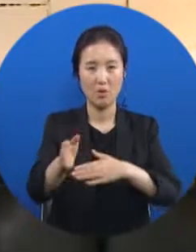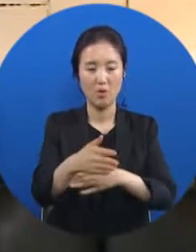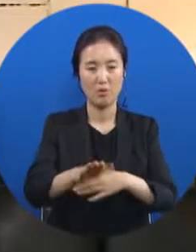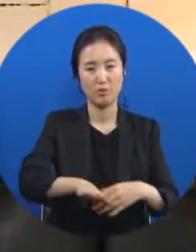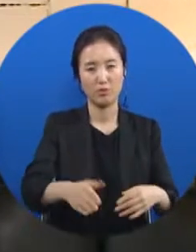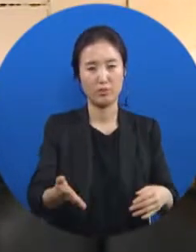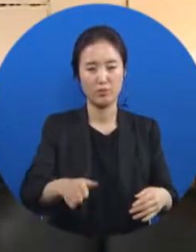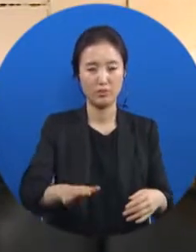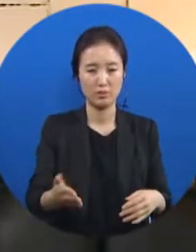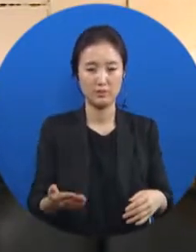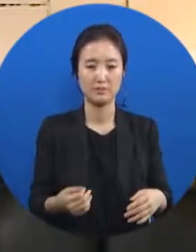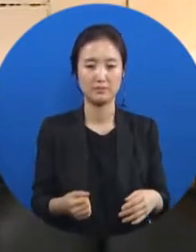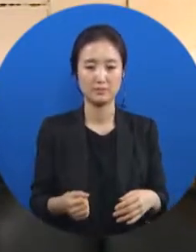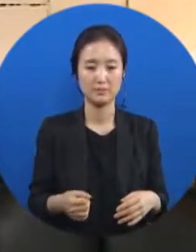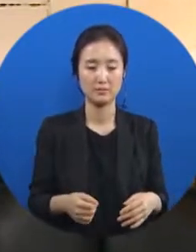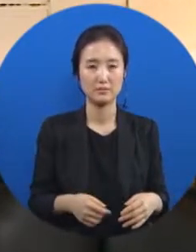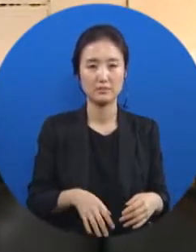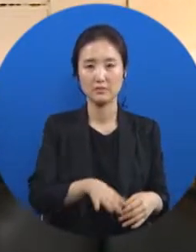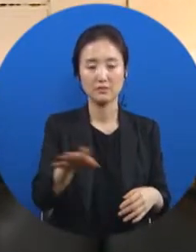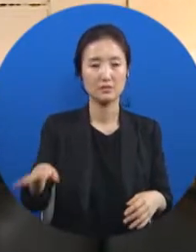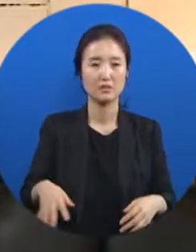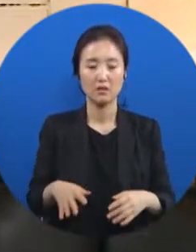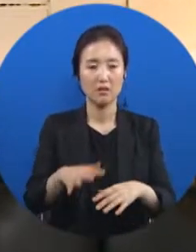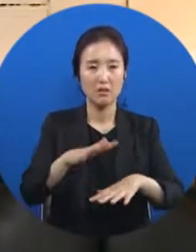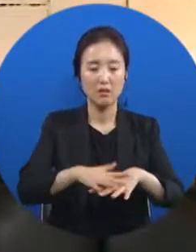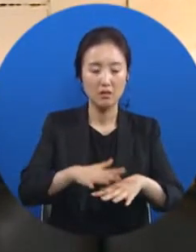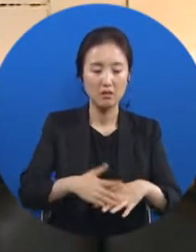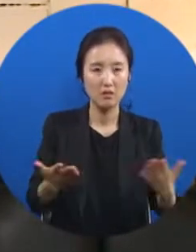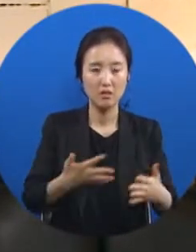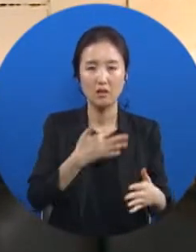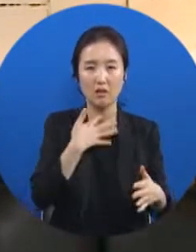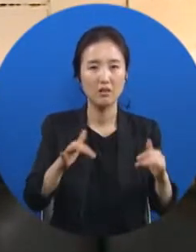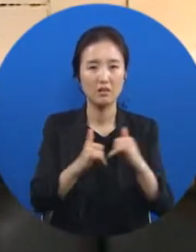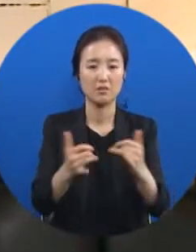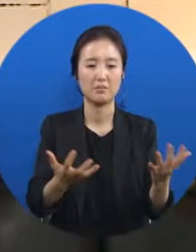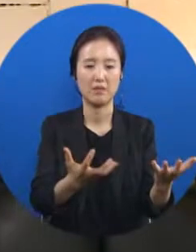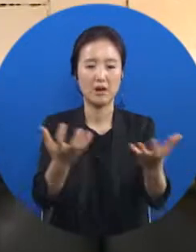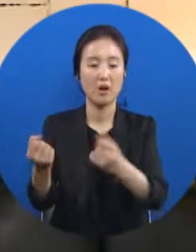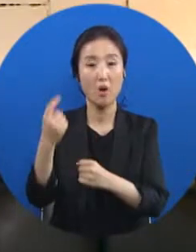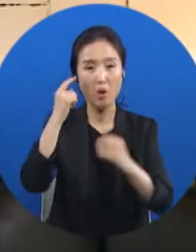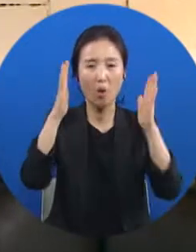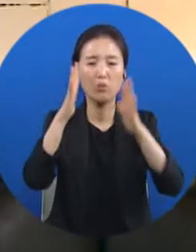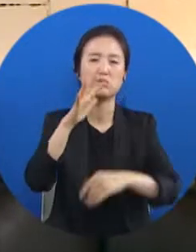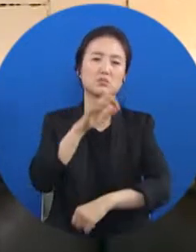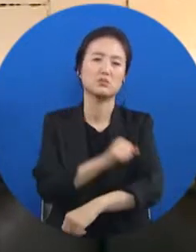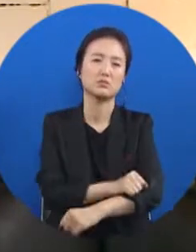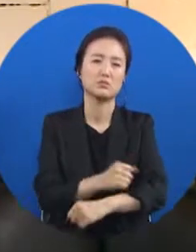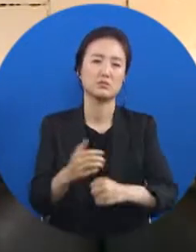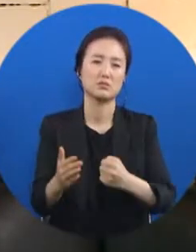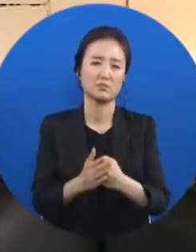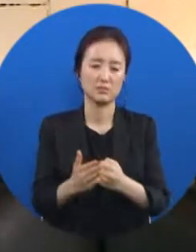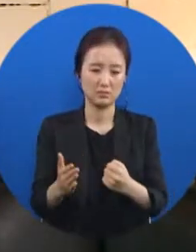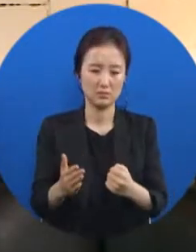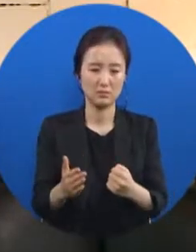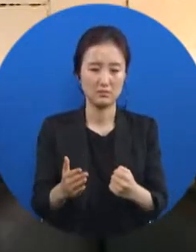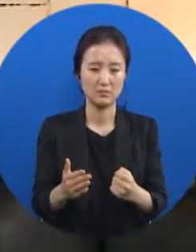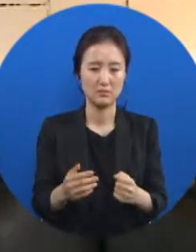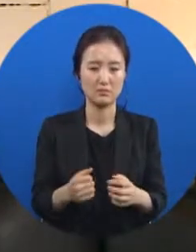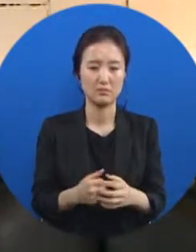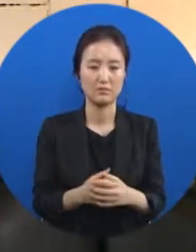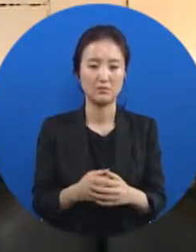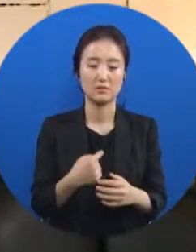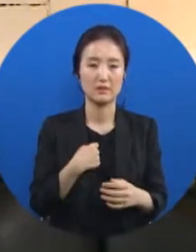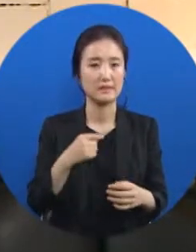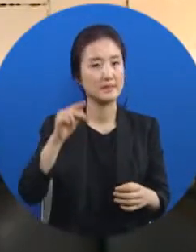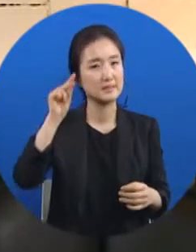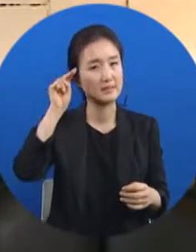삽을 만져보지도 못했던 친구들이 있는 거야. 예. 공부를 잘하니까. 거기서 이제 20 며칠간을